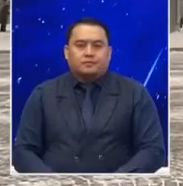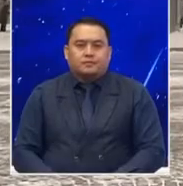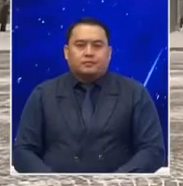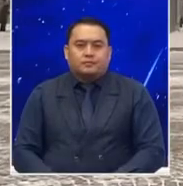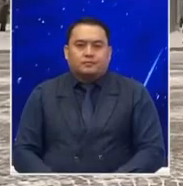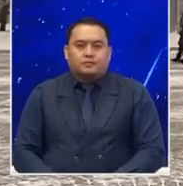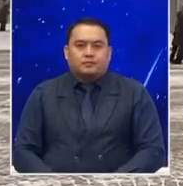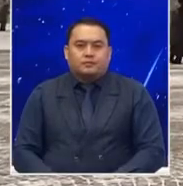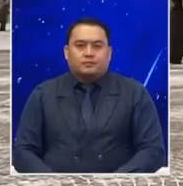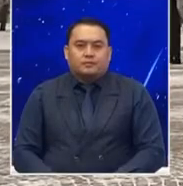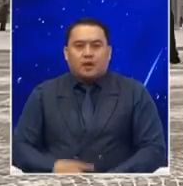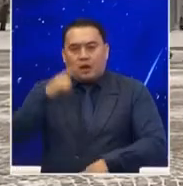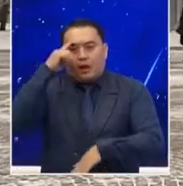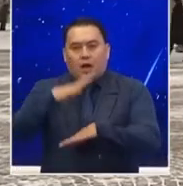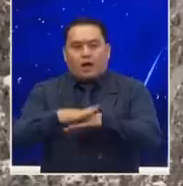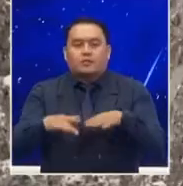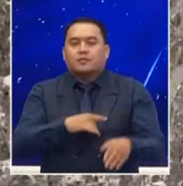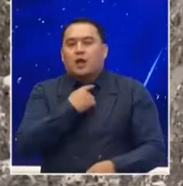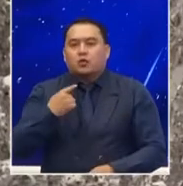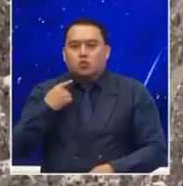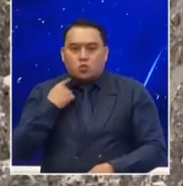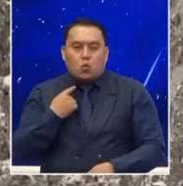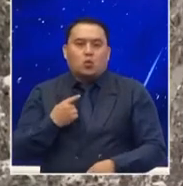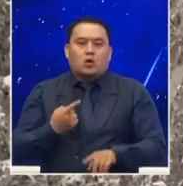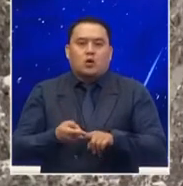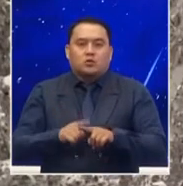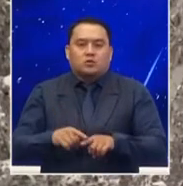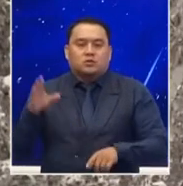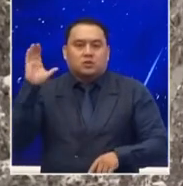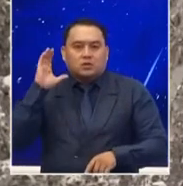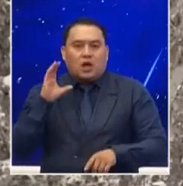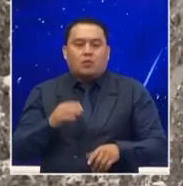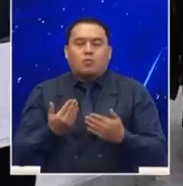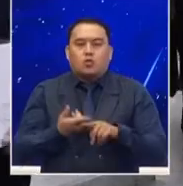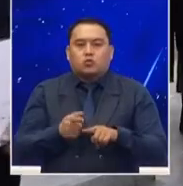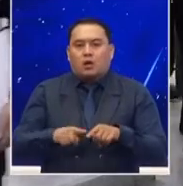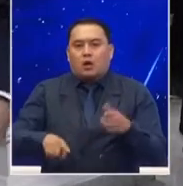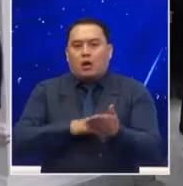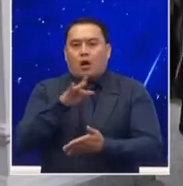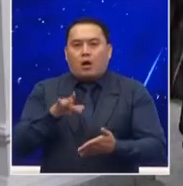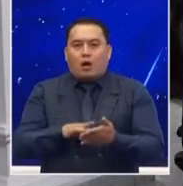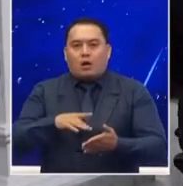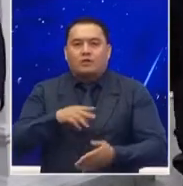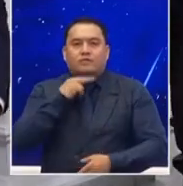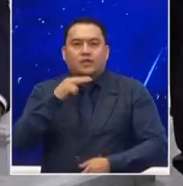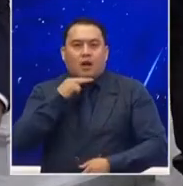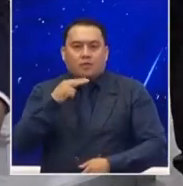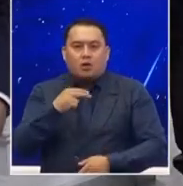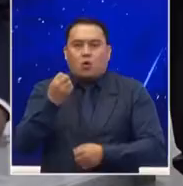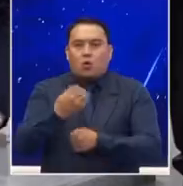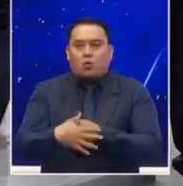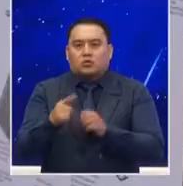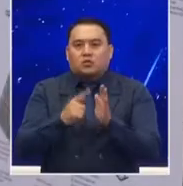Қайырымен болсын дегені, әкім талдықорғандықтарды қайыра тыңдады. Өткендегідей емес, бұл жолы қала билігі әкім назарына ортақ